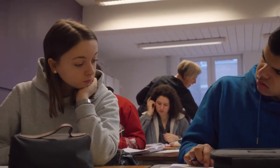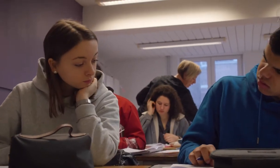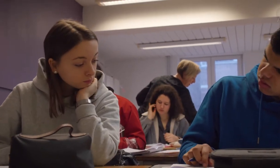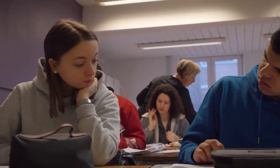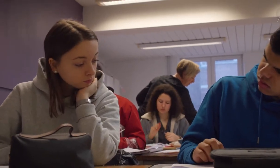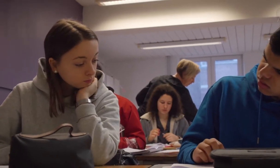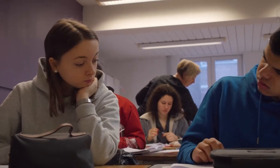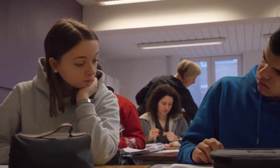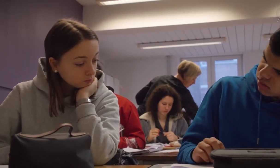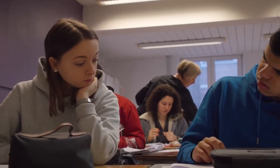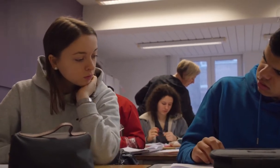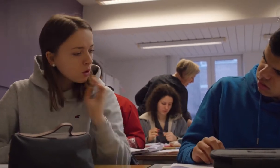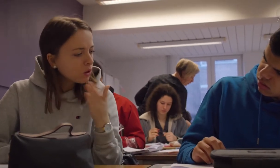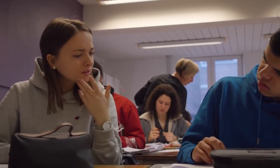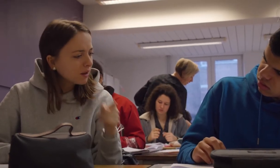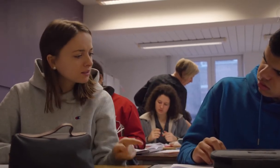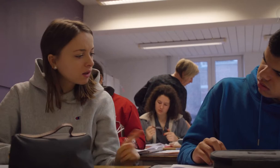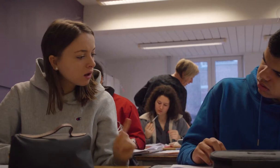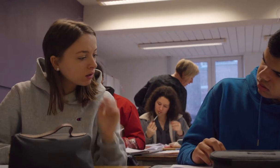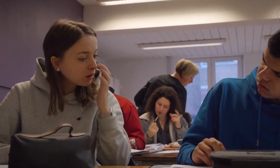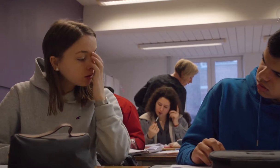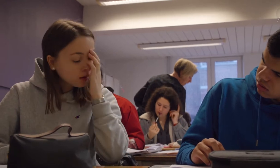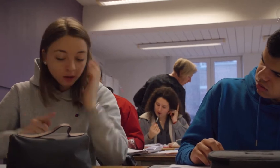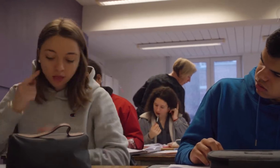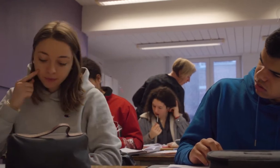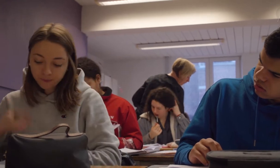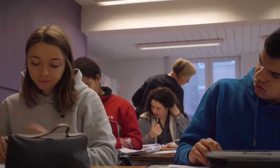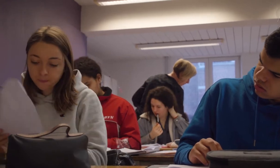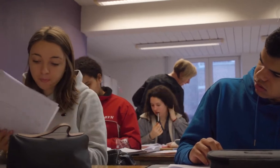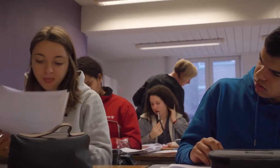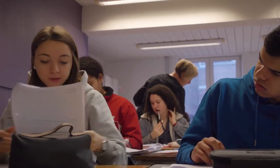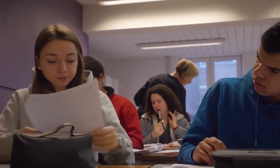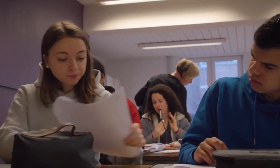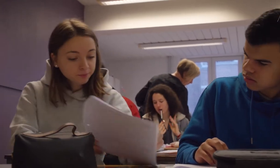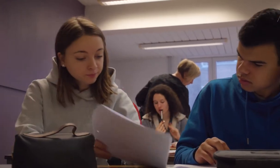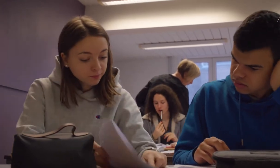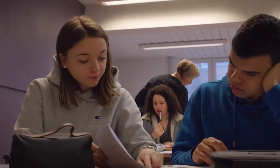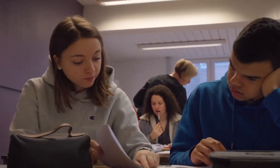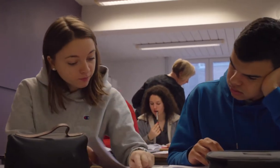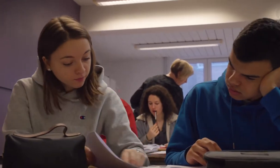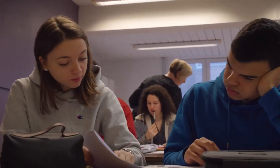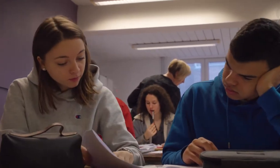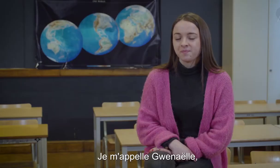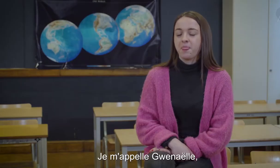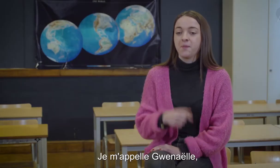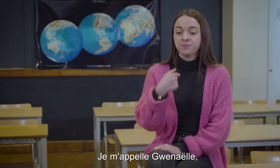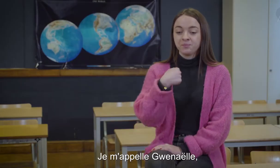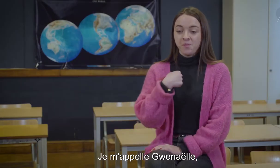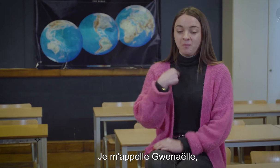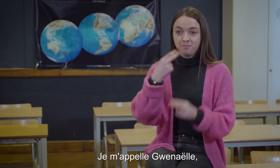Trouver l'expression, et bien c'est celle que vous avez à la page que je ne sais pas